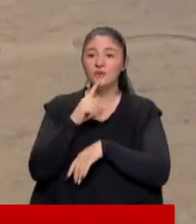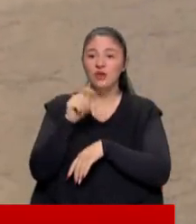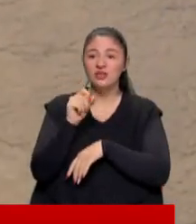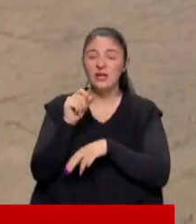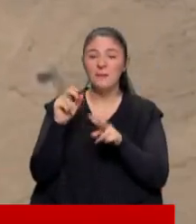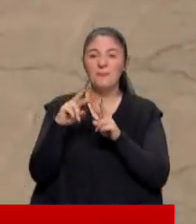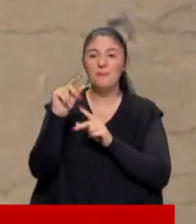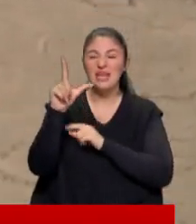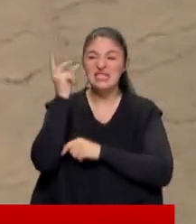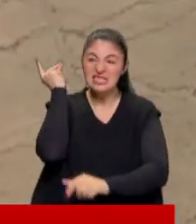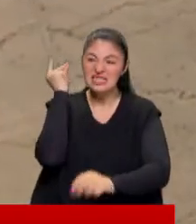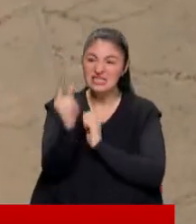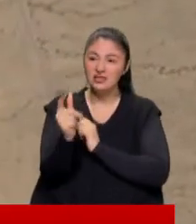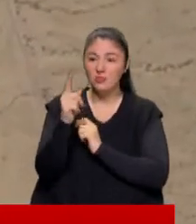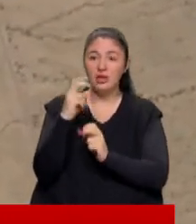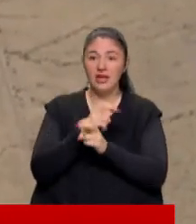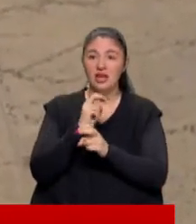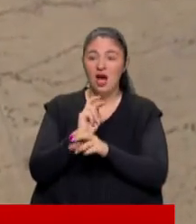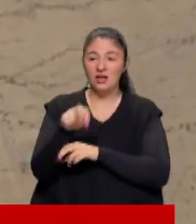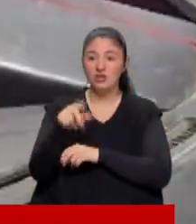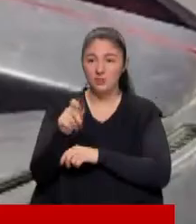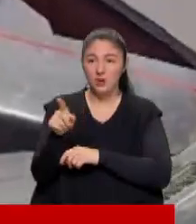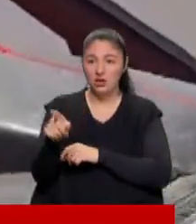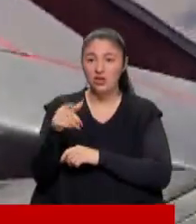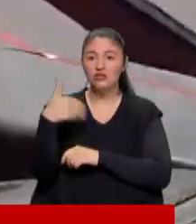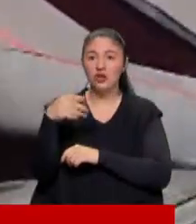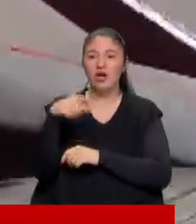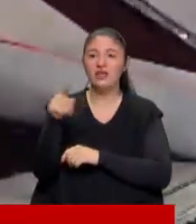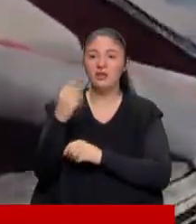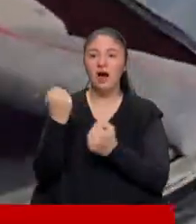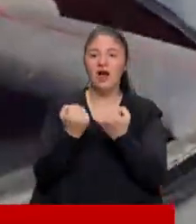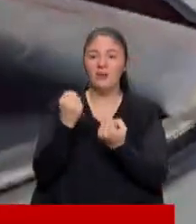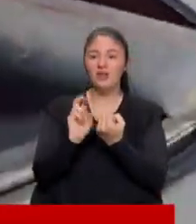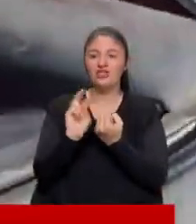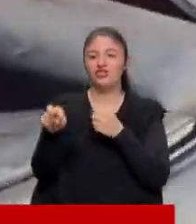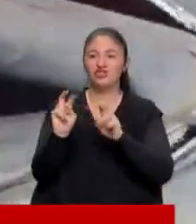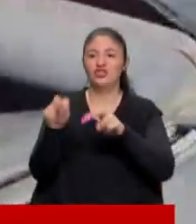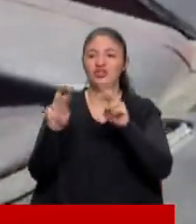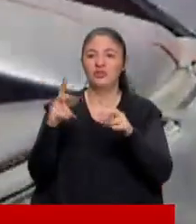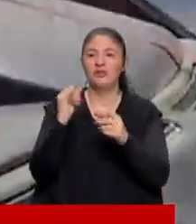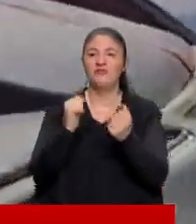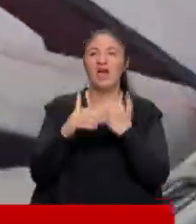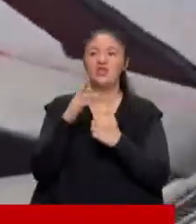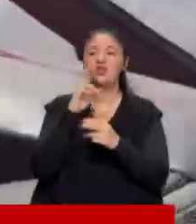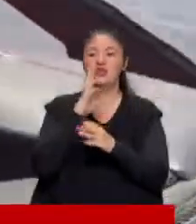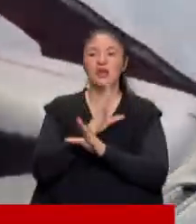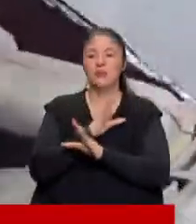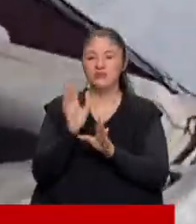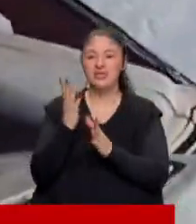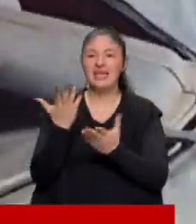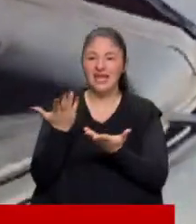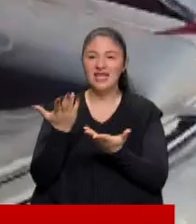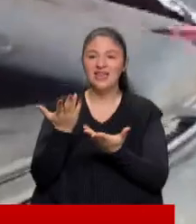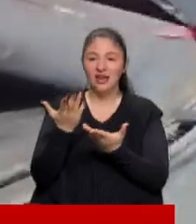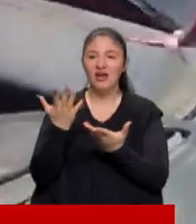mil hızla beraber böyle bir riskli atlayışı gerçekleştiriyorlar. Ardından onlar tabii arabadan çıkıyorlar. Bir felaketle sonuçlanmamış. Neyse